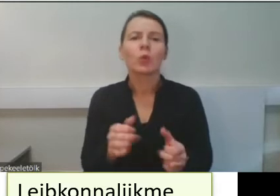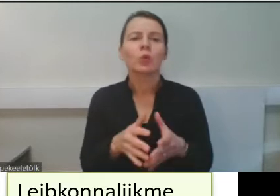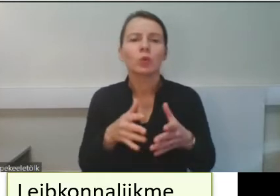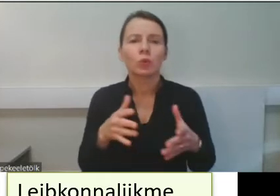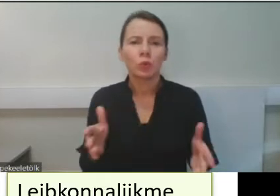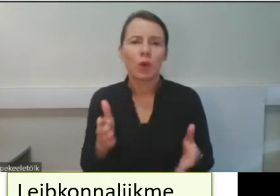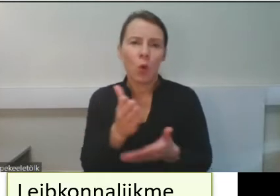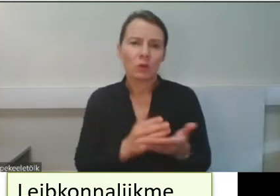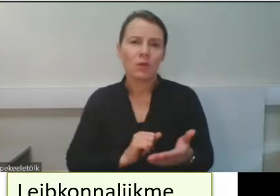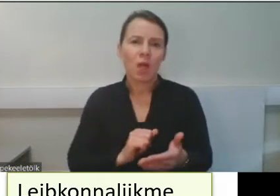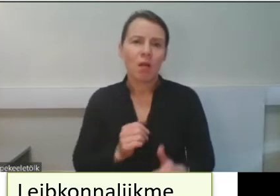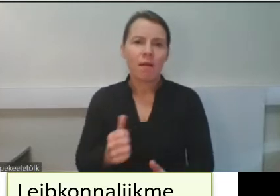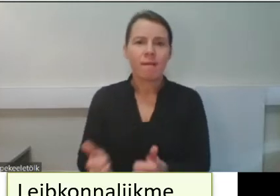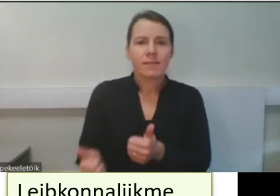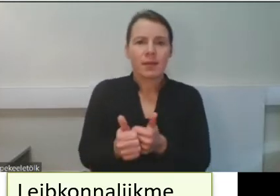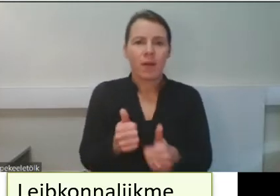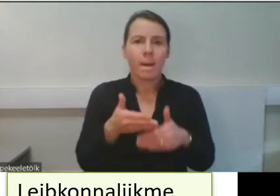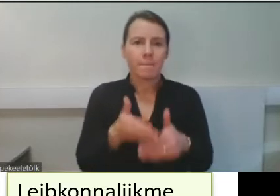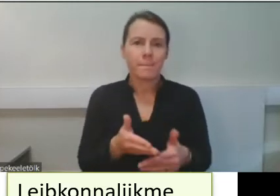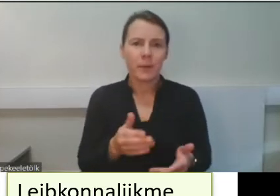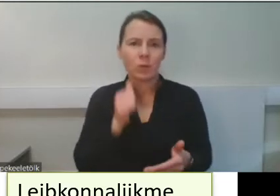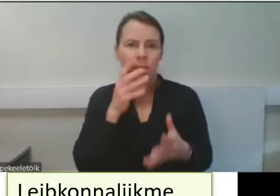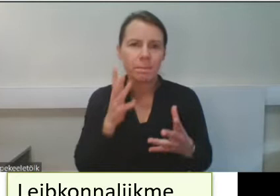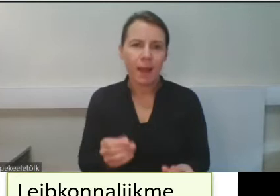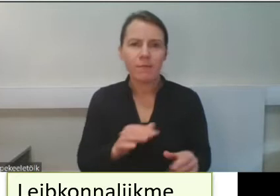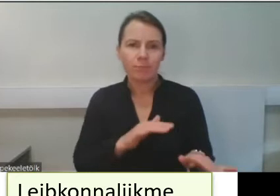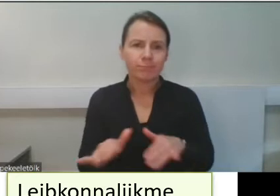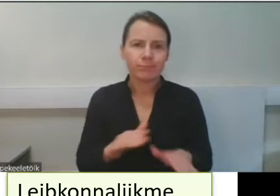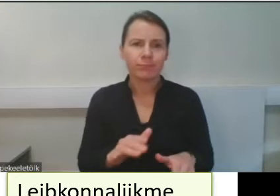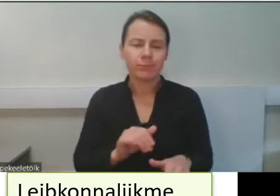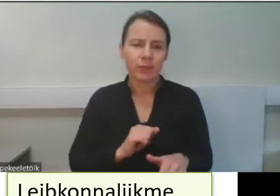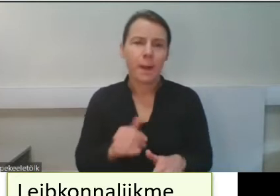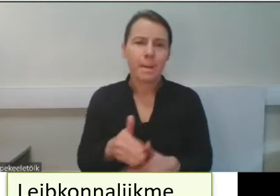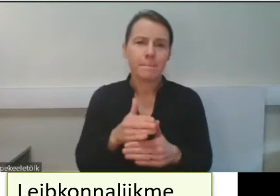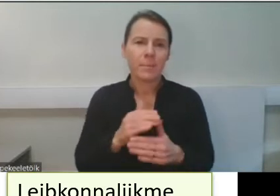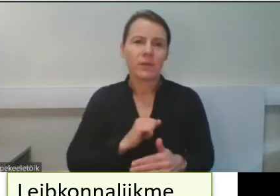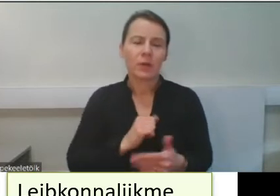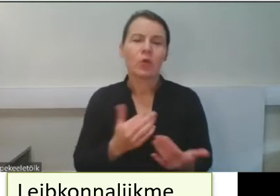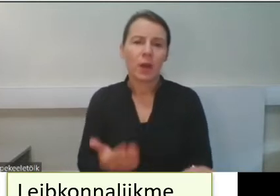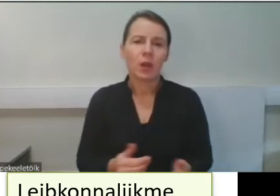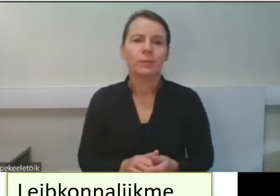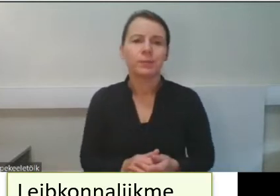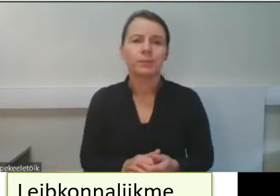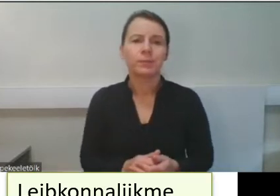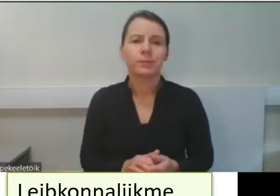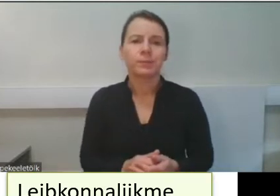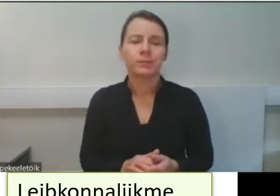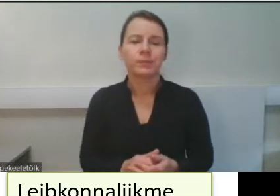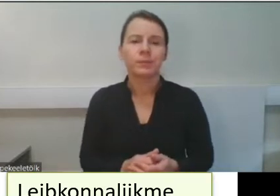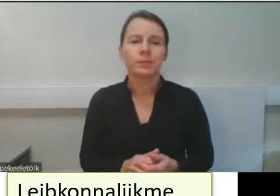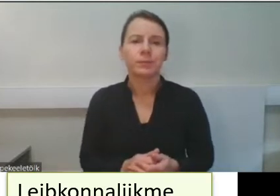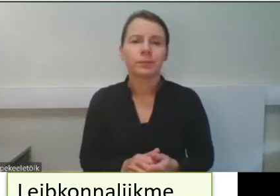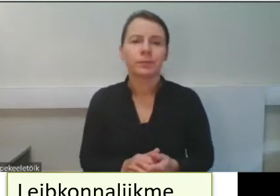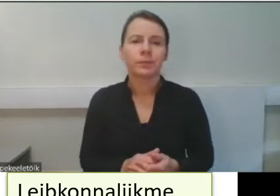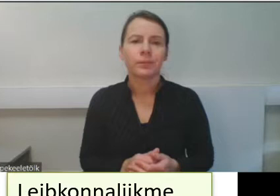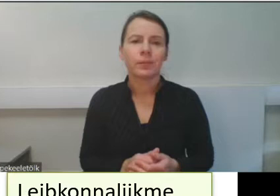selline väga lühikene kokkuvõte siit , et selline põhiline osa kulutustest läheb sellisteks põhivajadusteks .